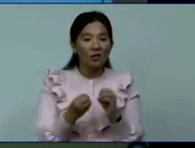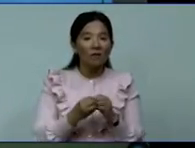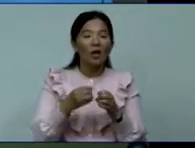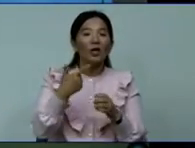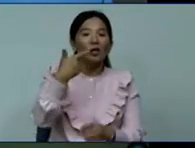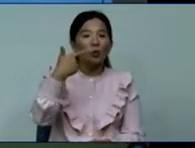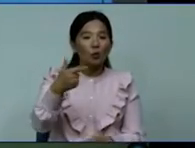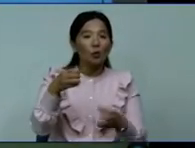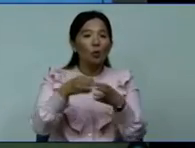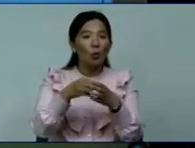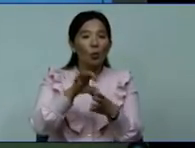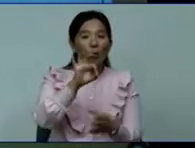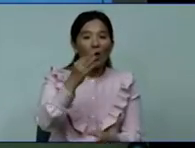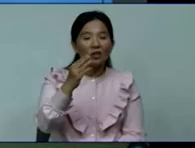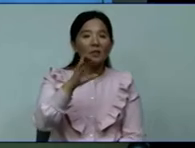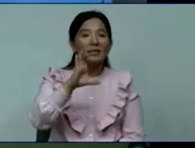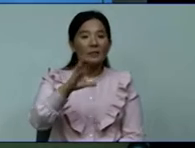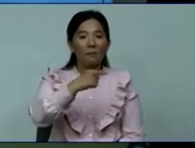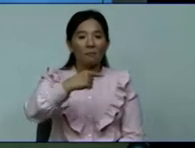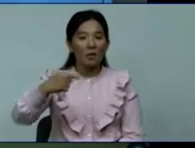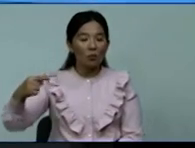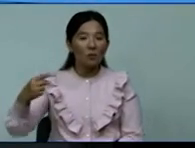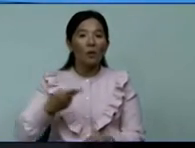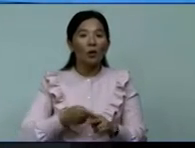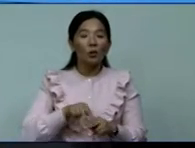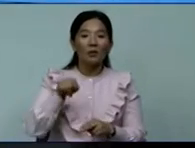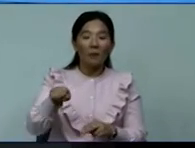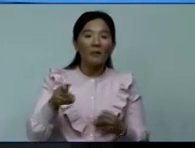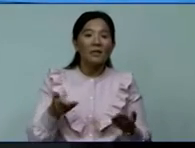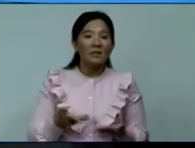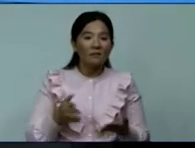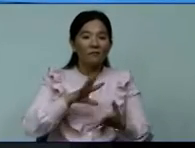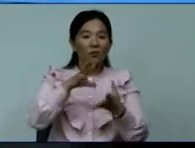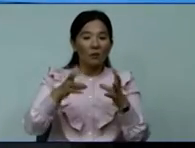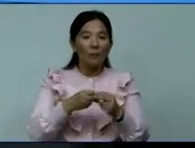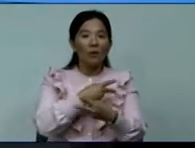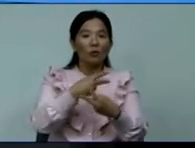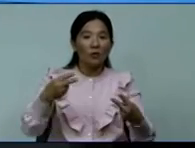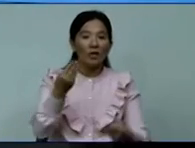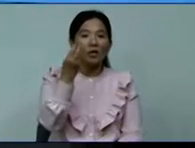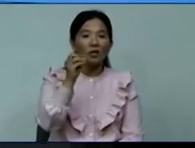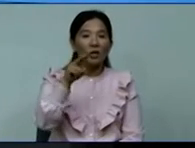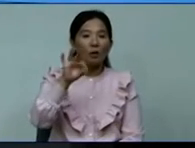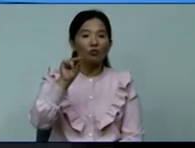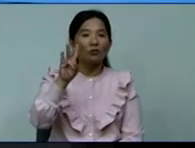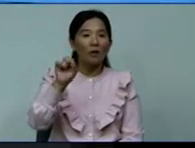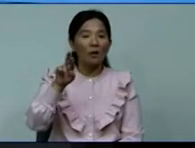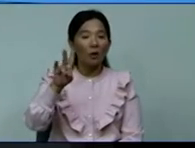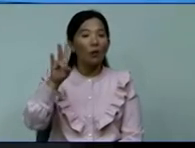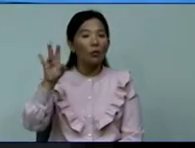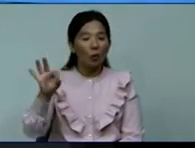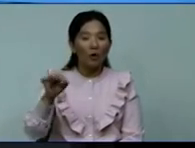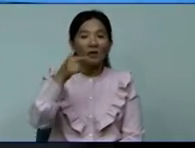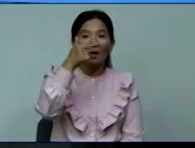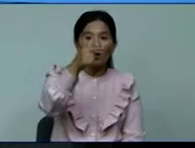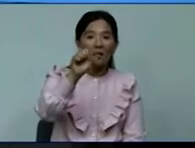гидроксогрупп OH с минусом. То есть среда у нас получается щелочная, но